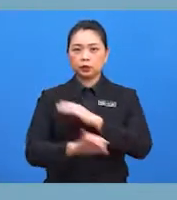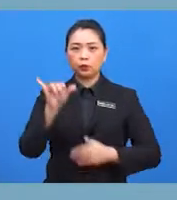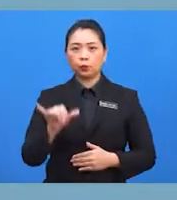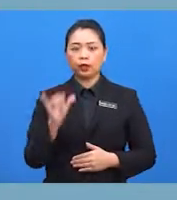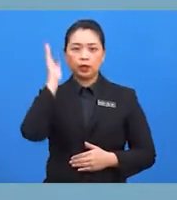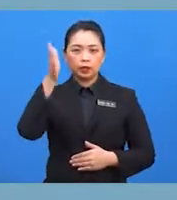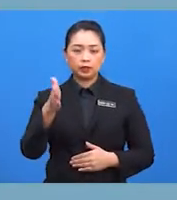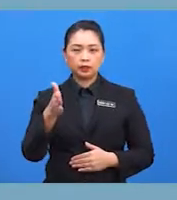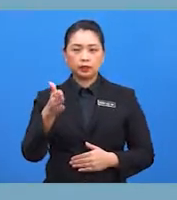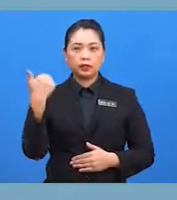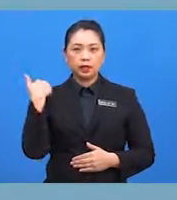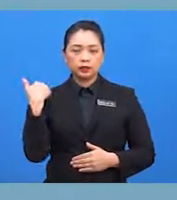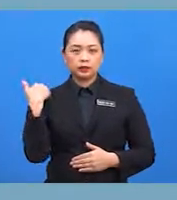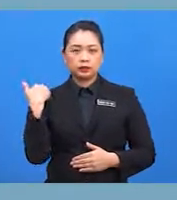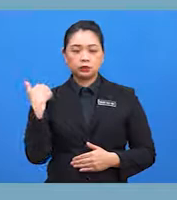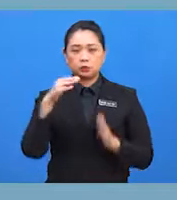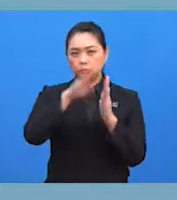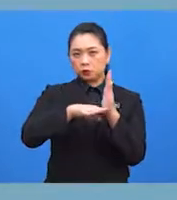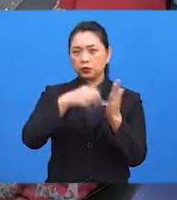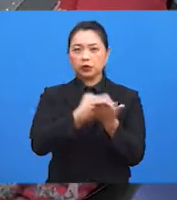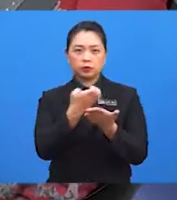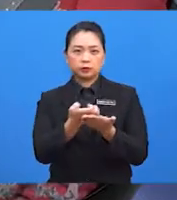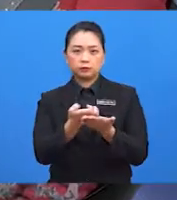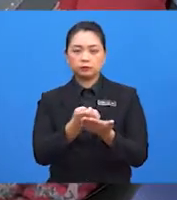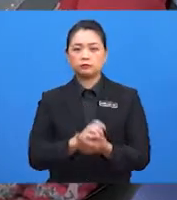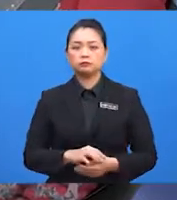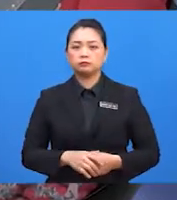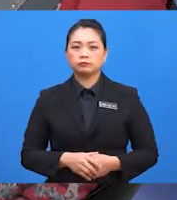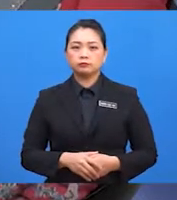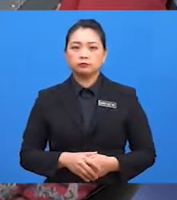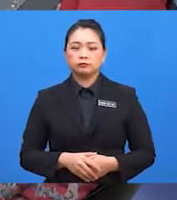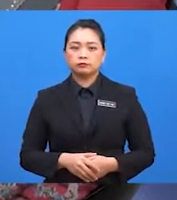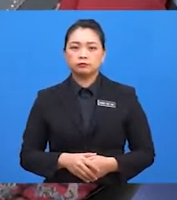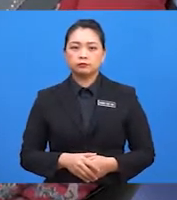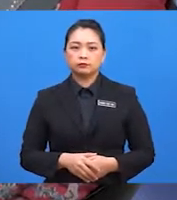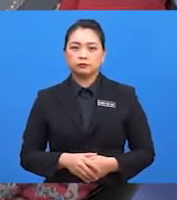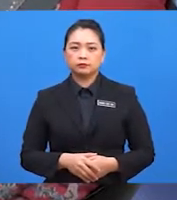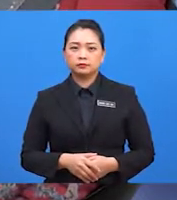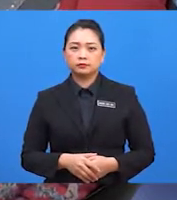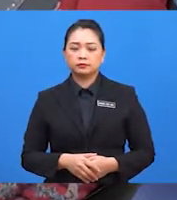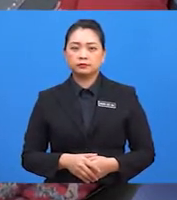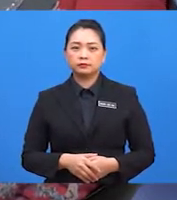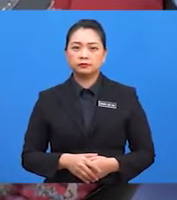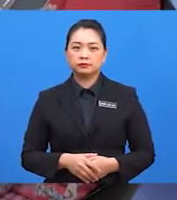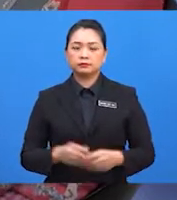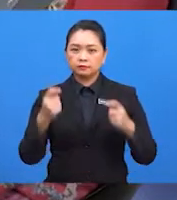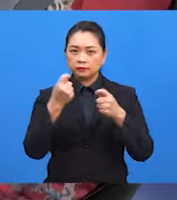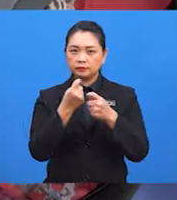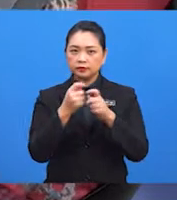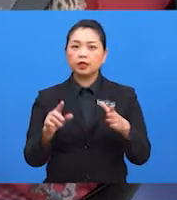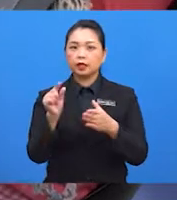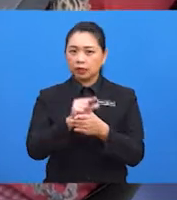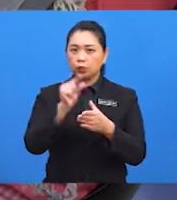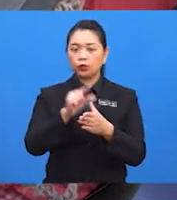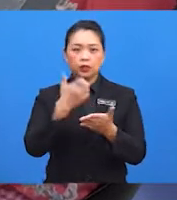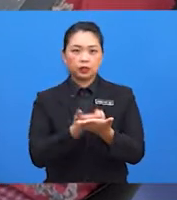mengalami kemelesetan ekonomi. Jadi, secara tidak langsung, situasi tadi telah menjejaskan masalah